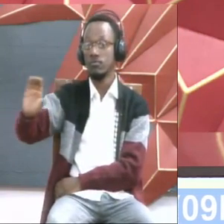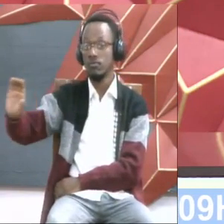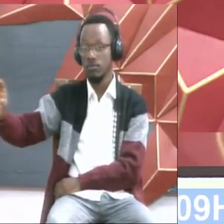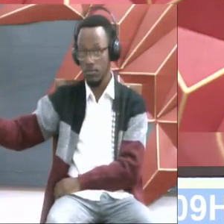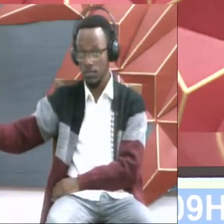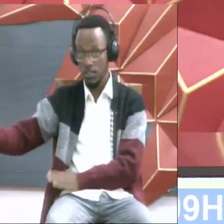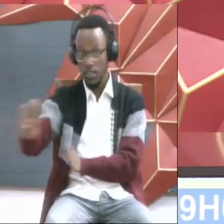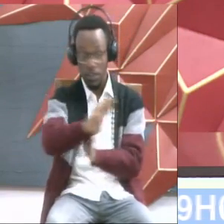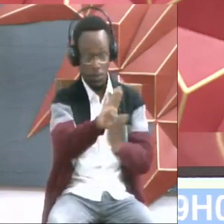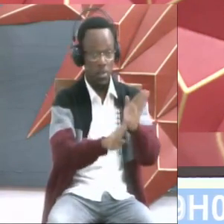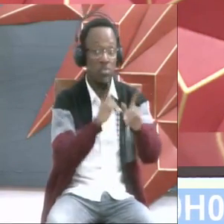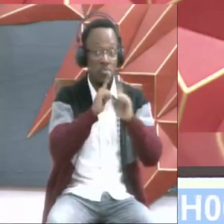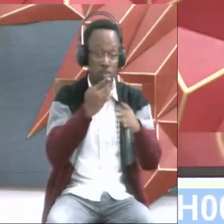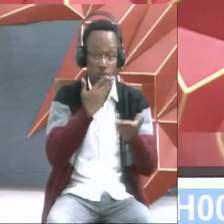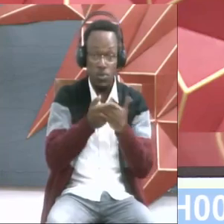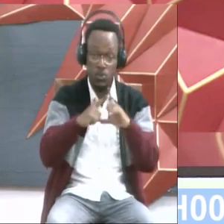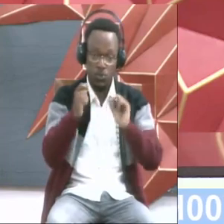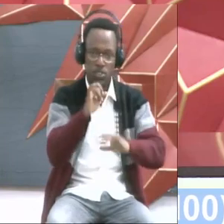aya majambo meza ngo